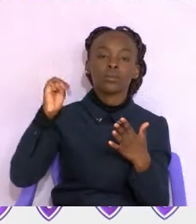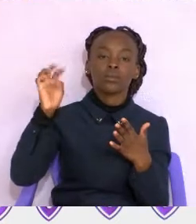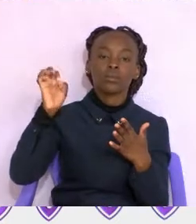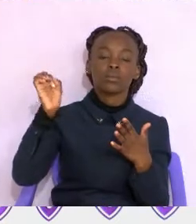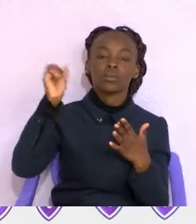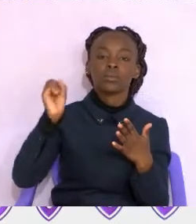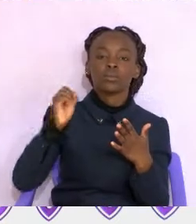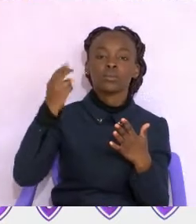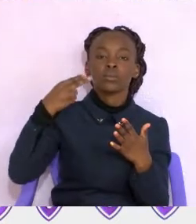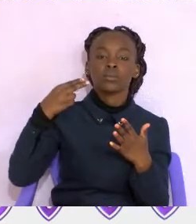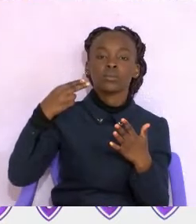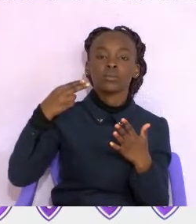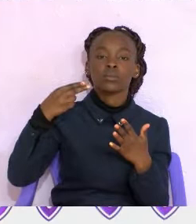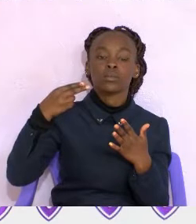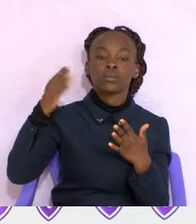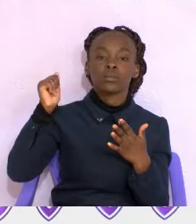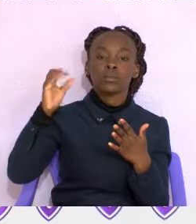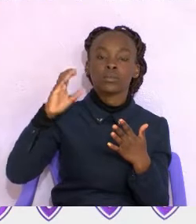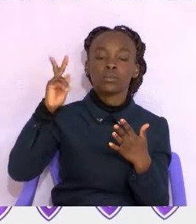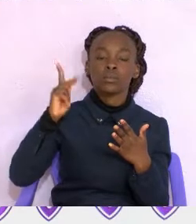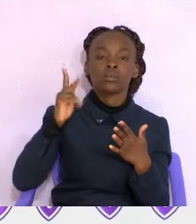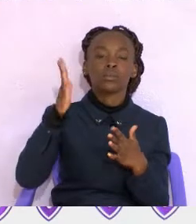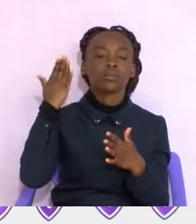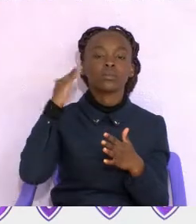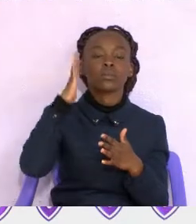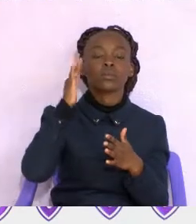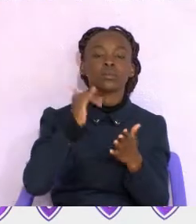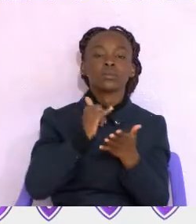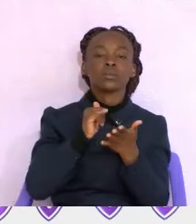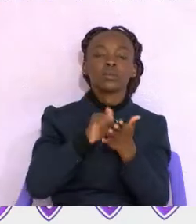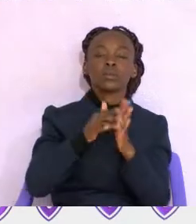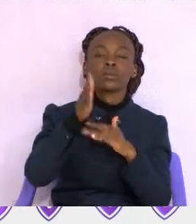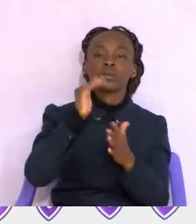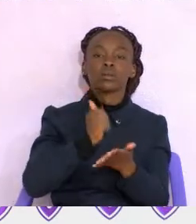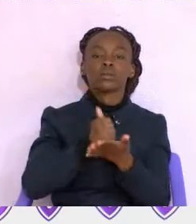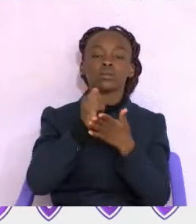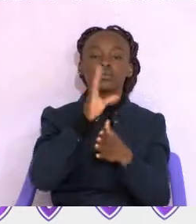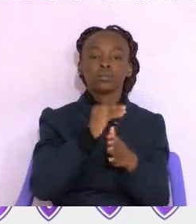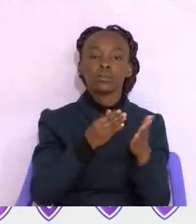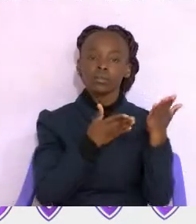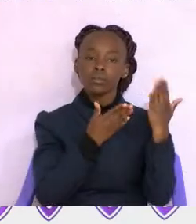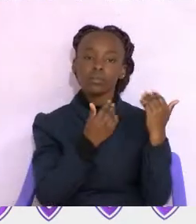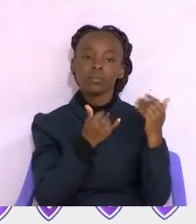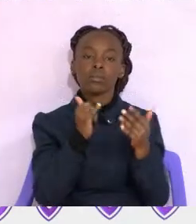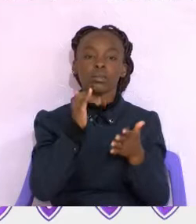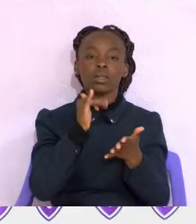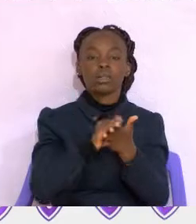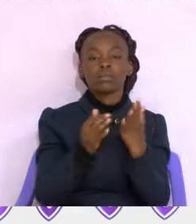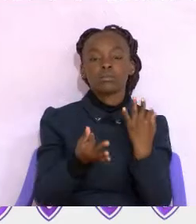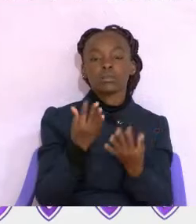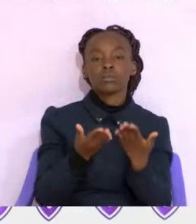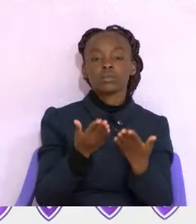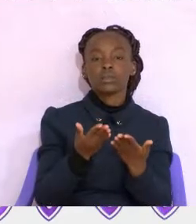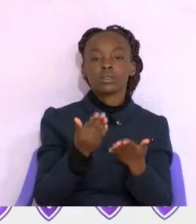walikuwa wanajua Mungu yuko. Walikuwa wanajua Mungu atawasaidia. Na walikuwa wanatumaini kwamba hata akikosa kuwasaidia bado